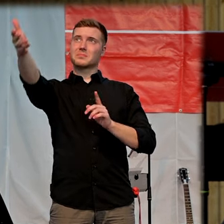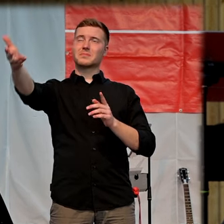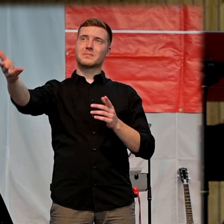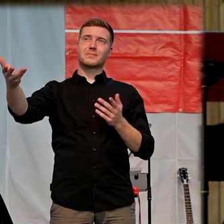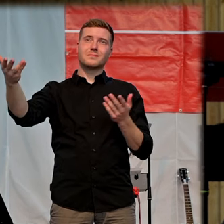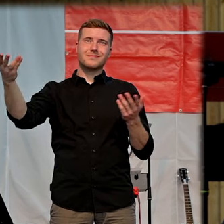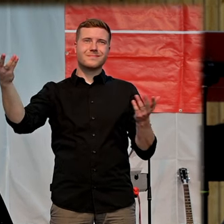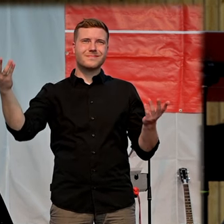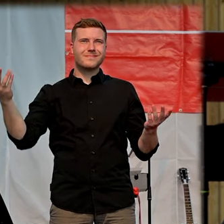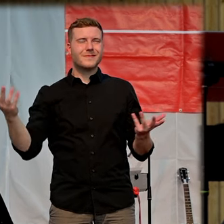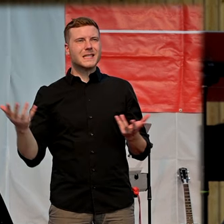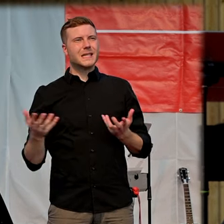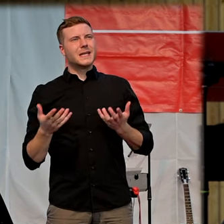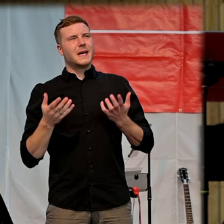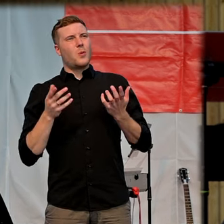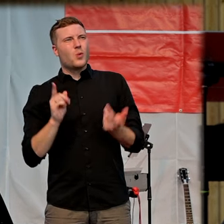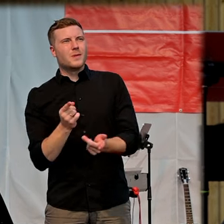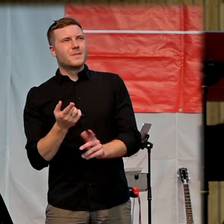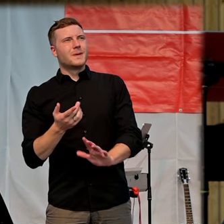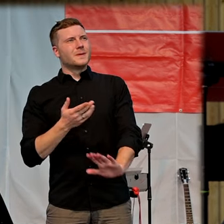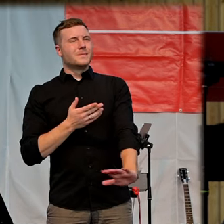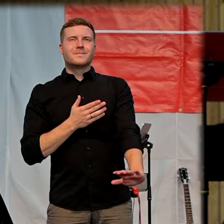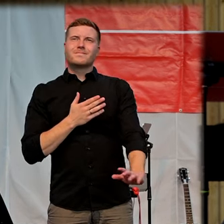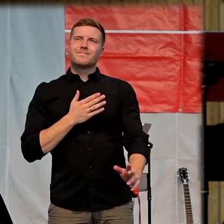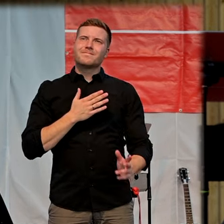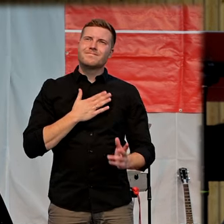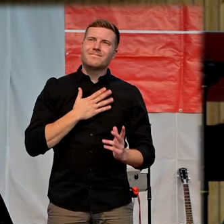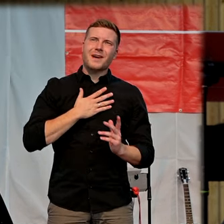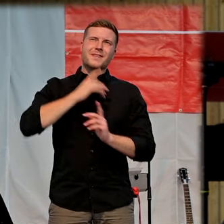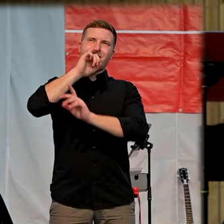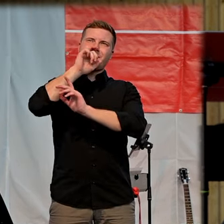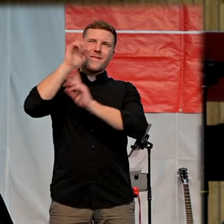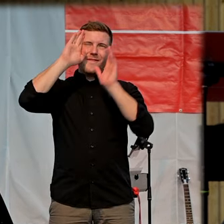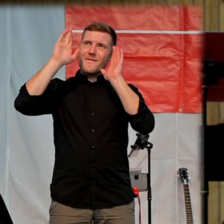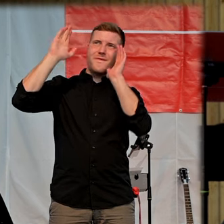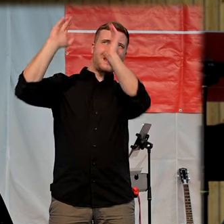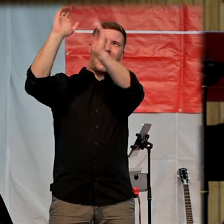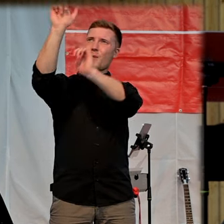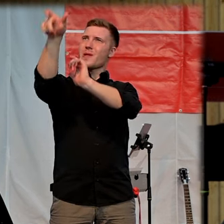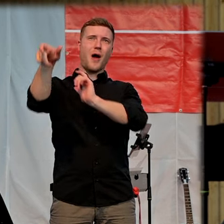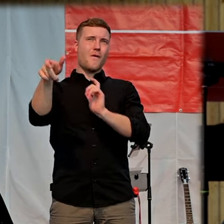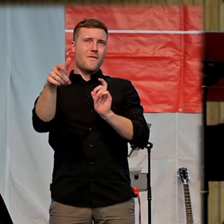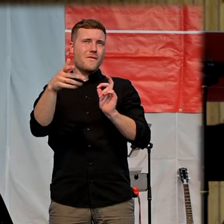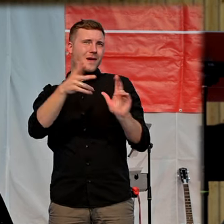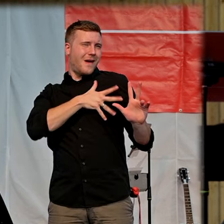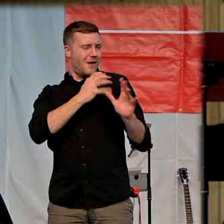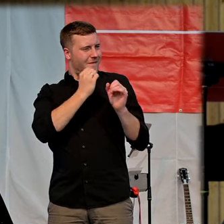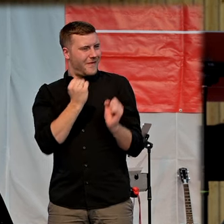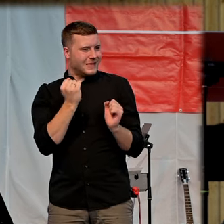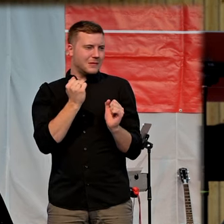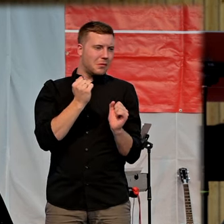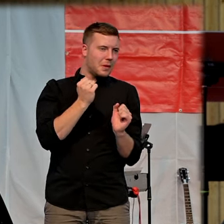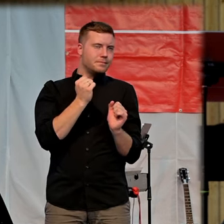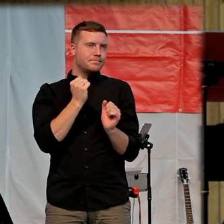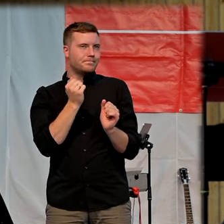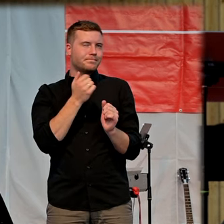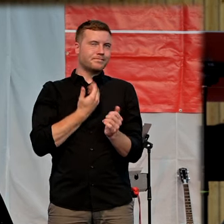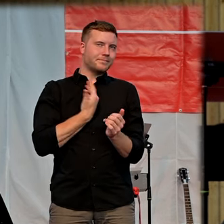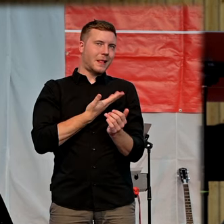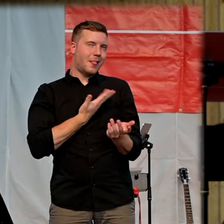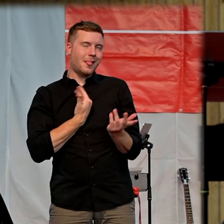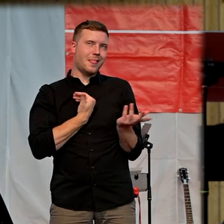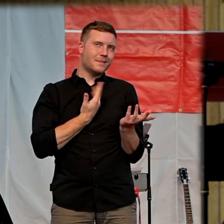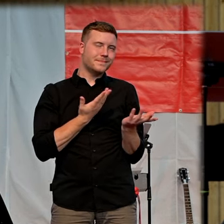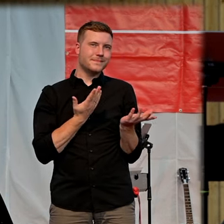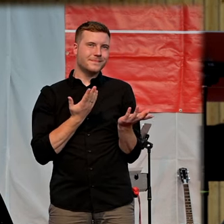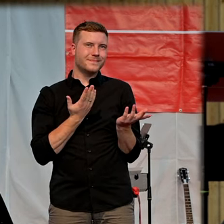die Substanz meines Vertrauens zu Gott? Wie ist das, wenn ich